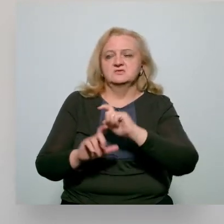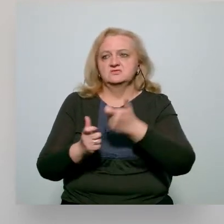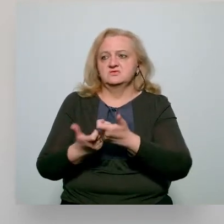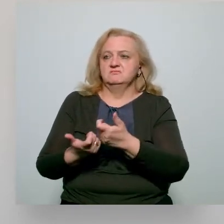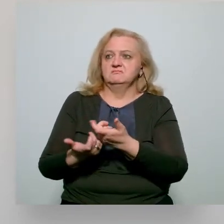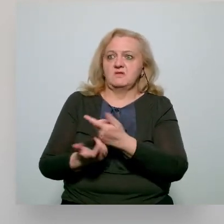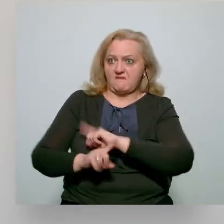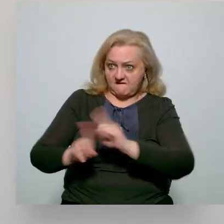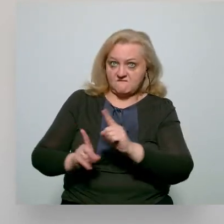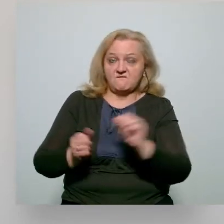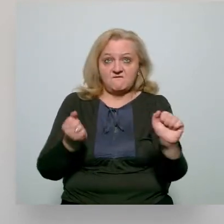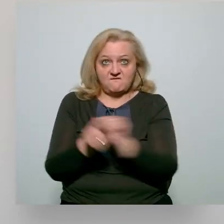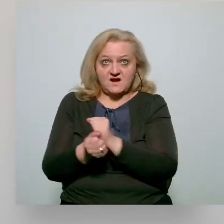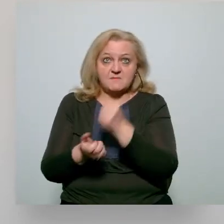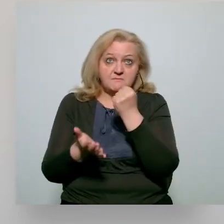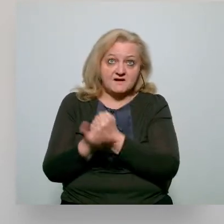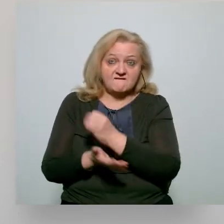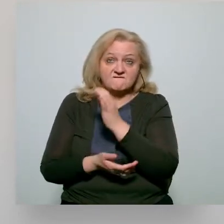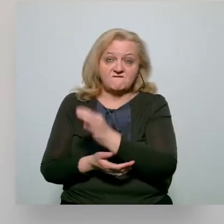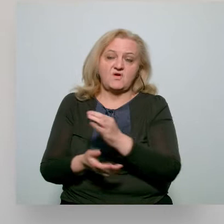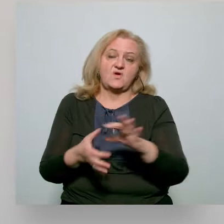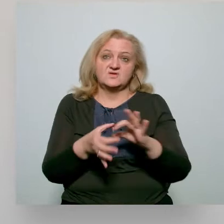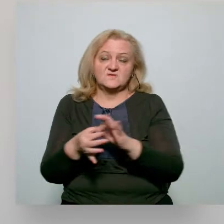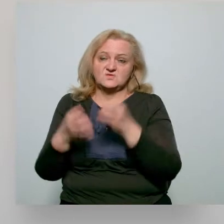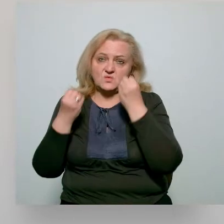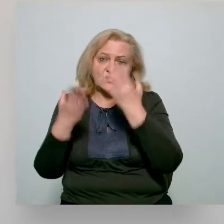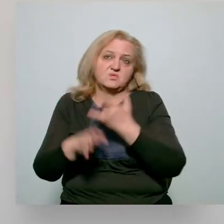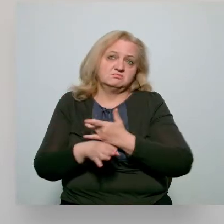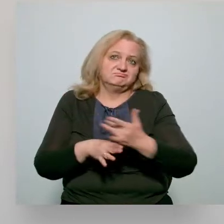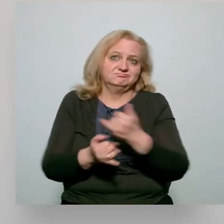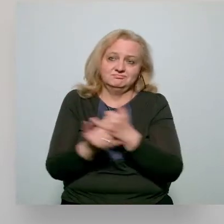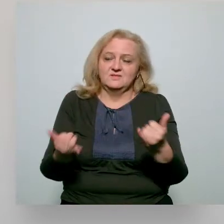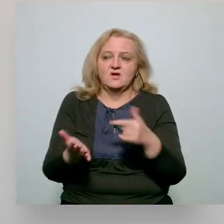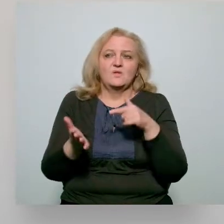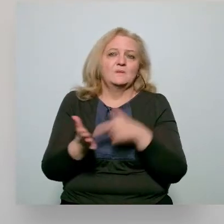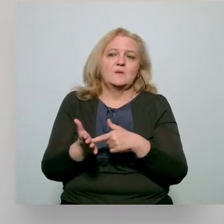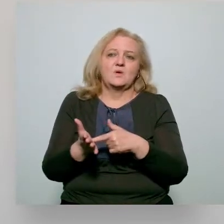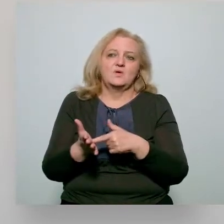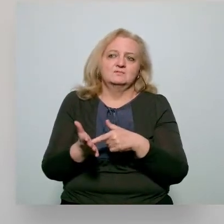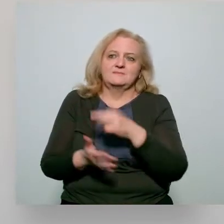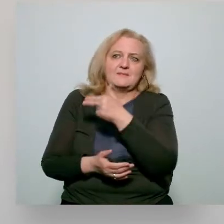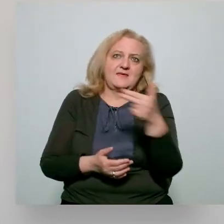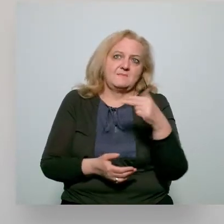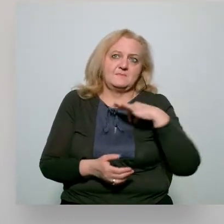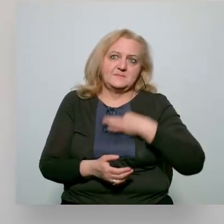swoje prawa związane z kulturą i tak dalej. To jest absolutnie kwestia prywatna.